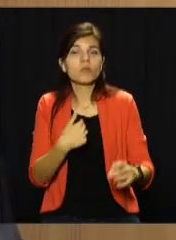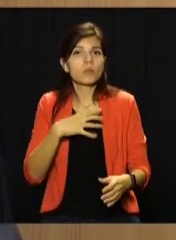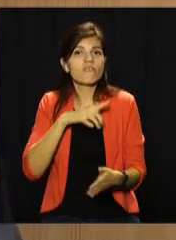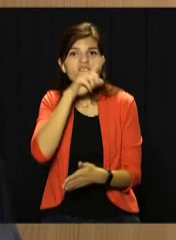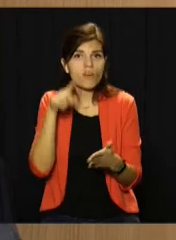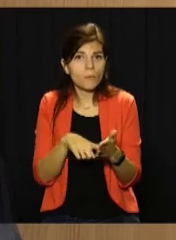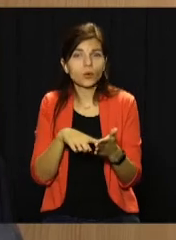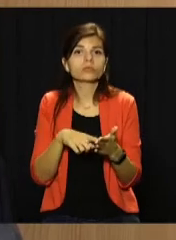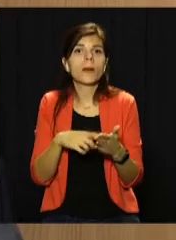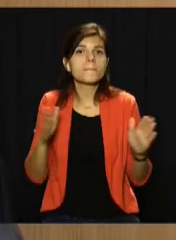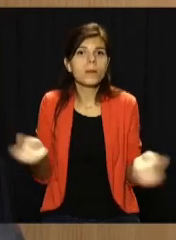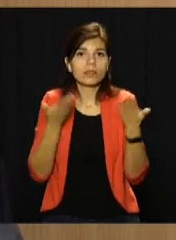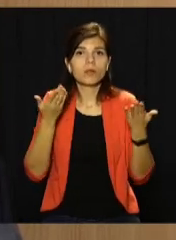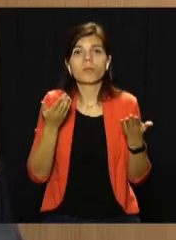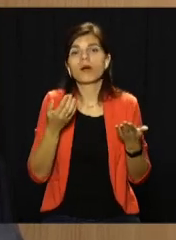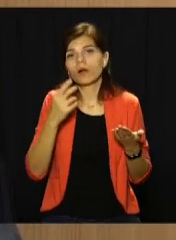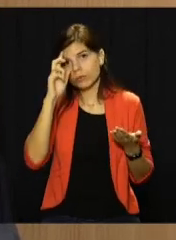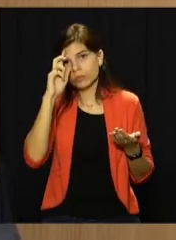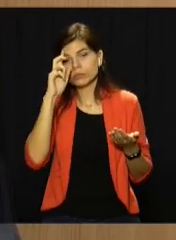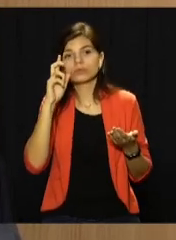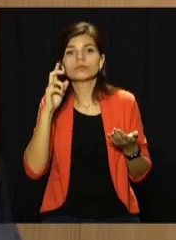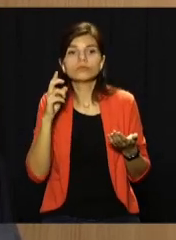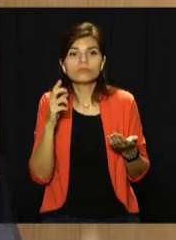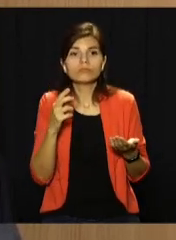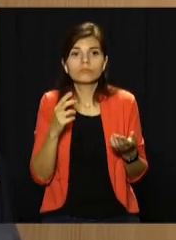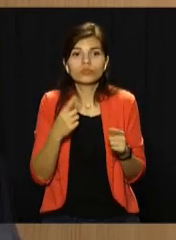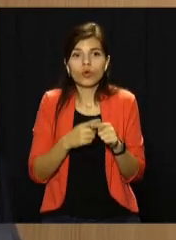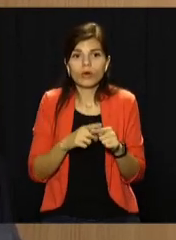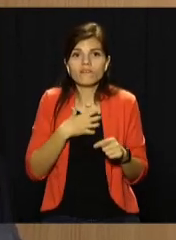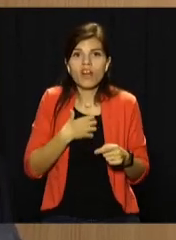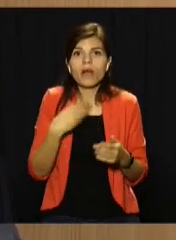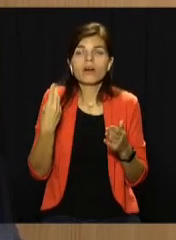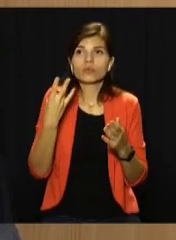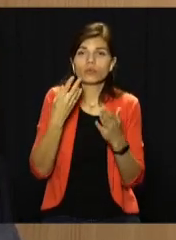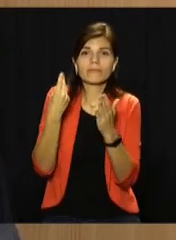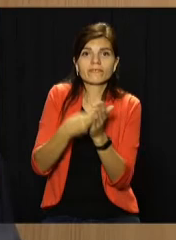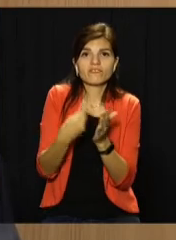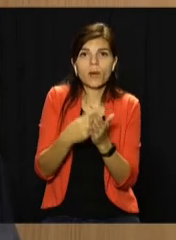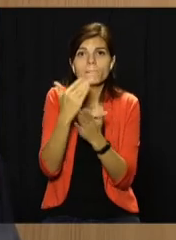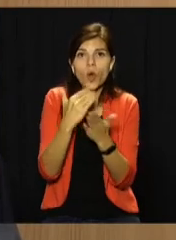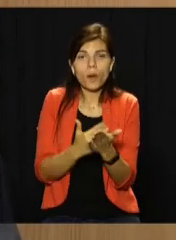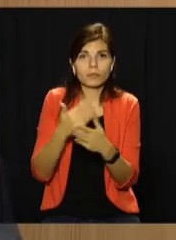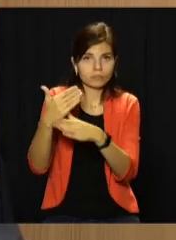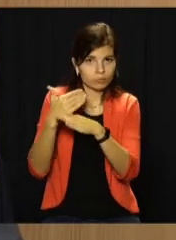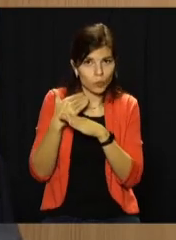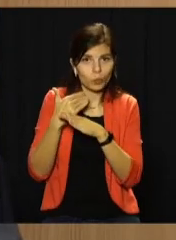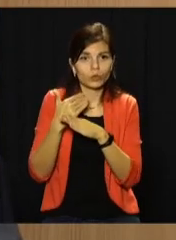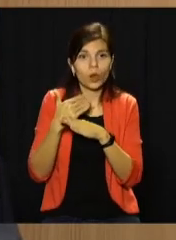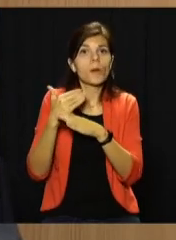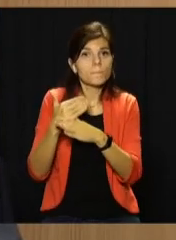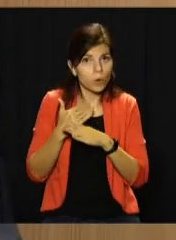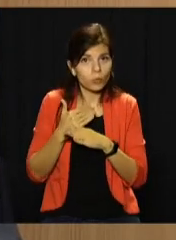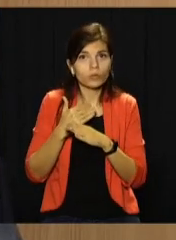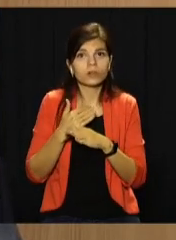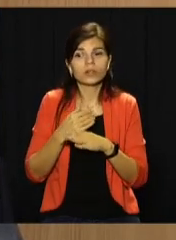вопрос на уровне первых лиц государства о необходимости в полном объеме финансировать государственные программы, которые повинні допомогти